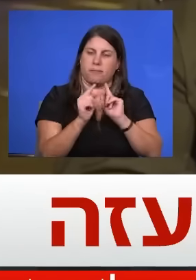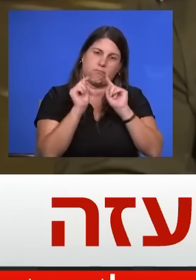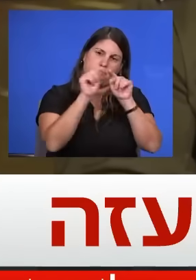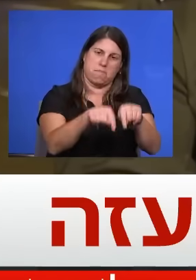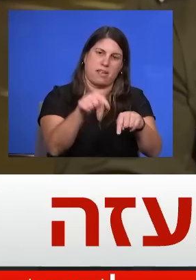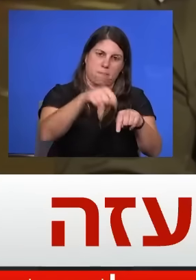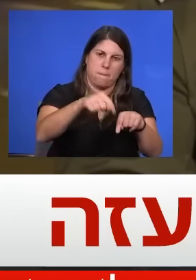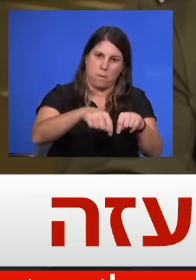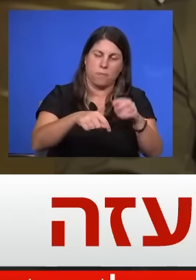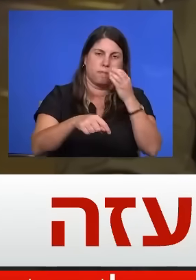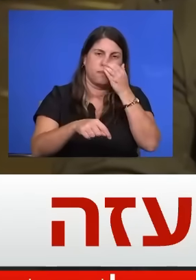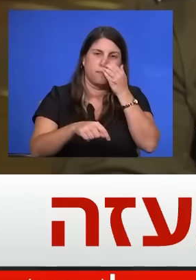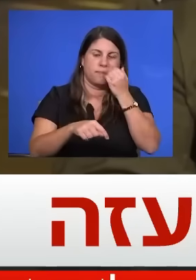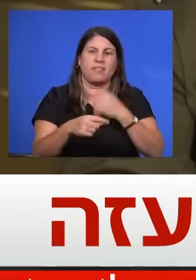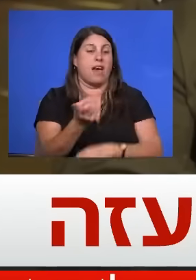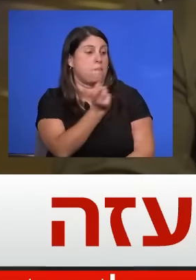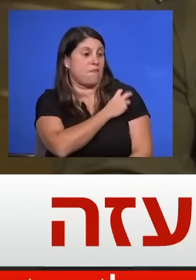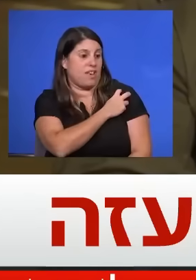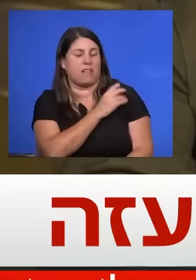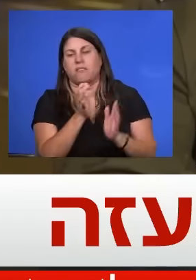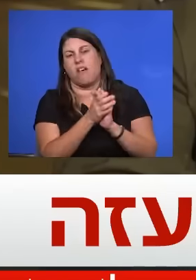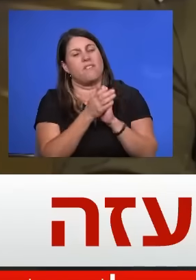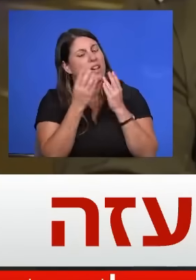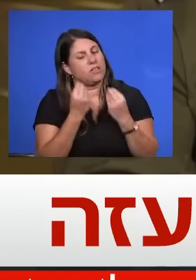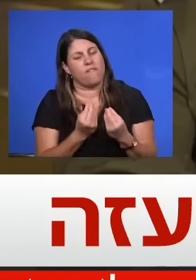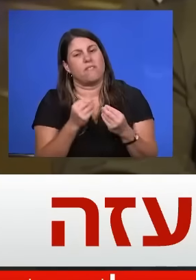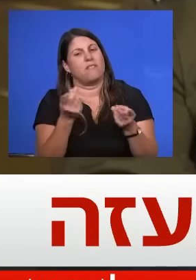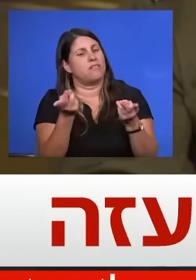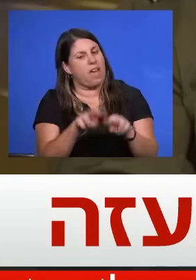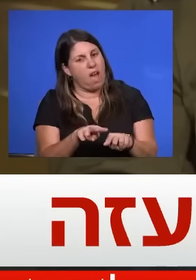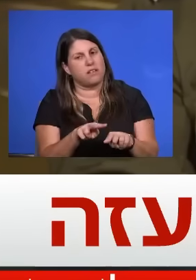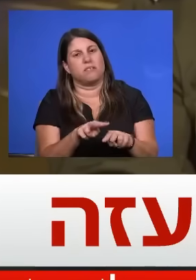המ"פ שהוא חבר טוב נהרג בכפר עזה.